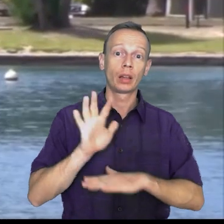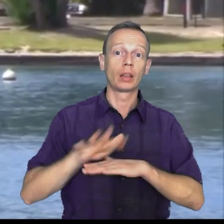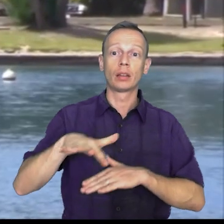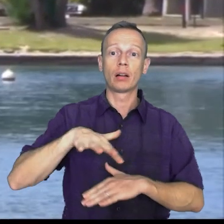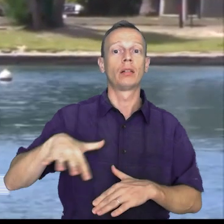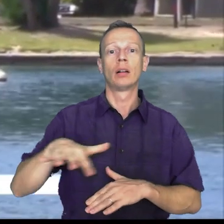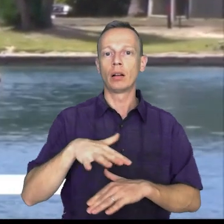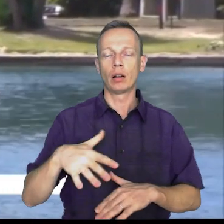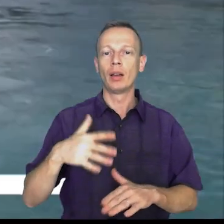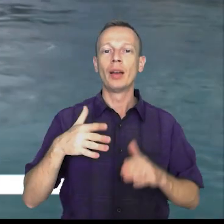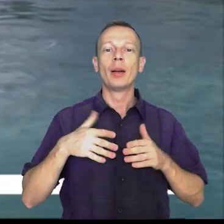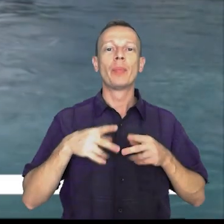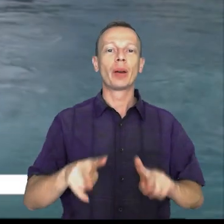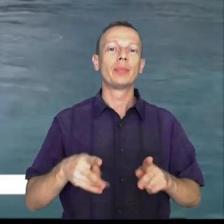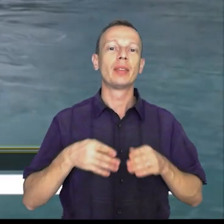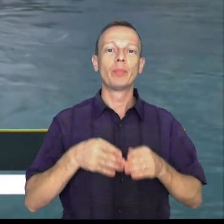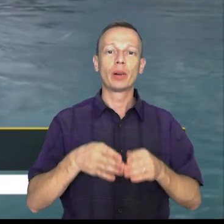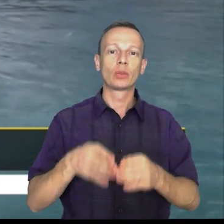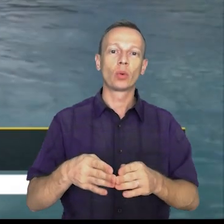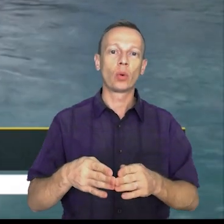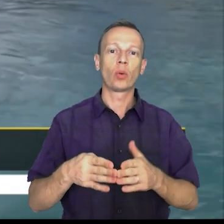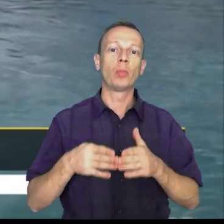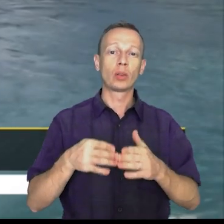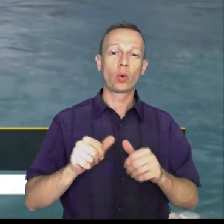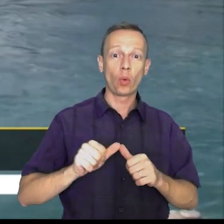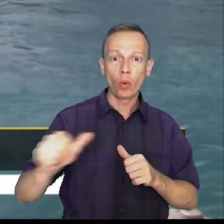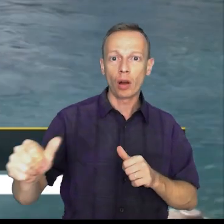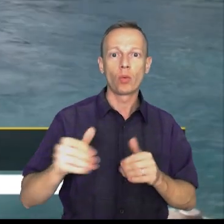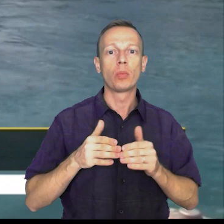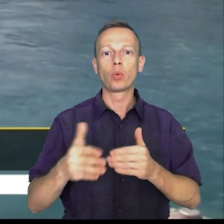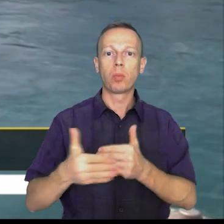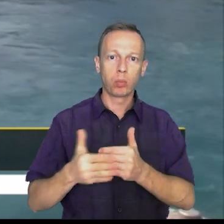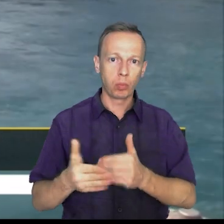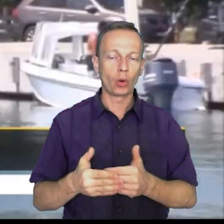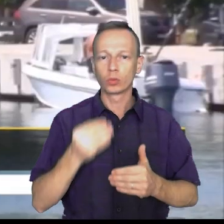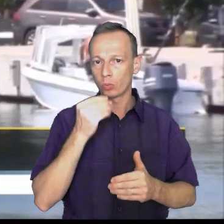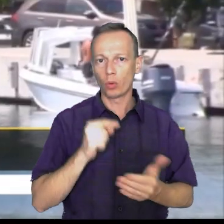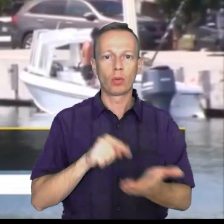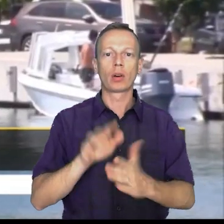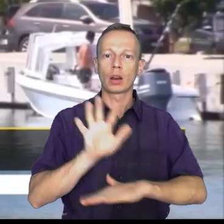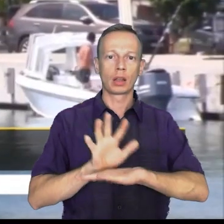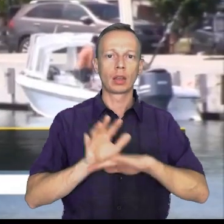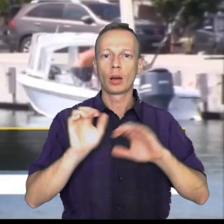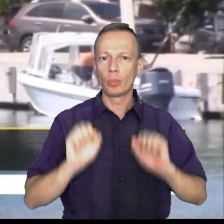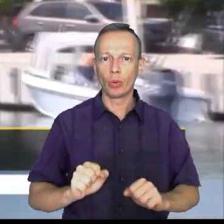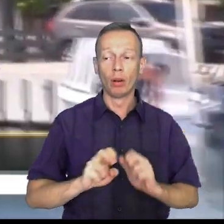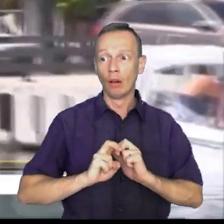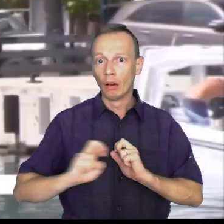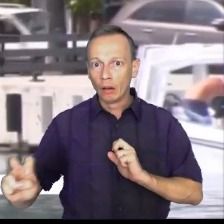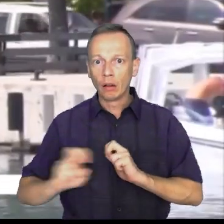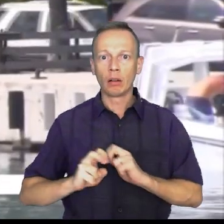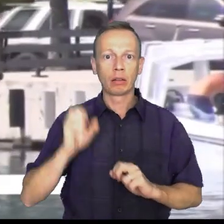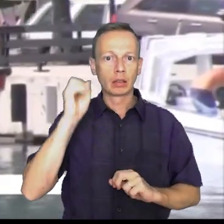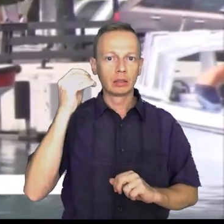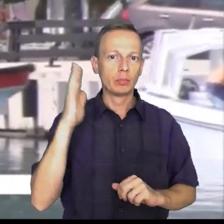permis bateau côtier et hauturier est désormais disponible sur Ayatea. Plus besoin de se déplacer à Tahiti. Après les cours